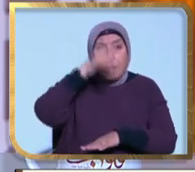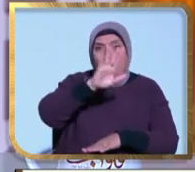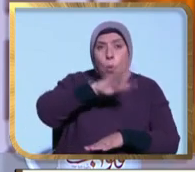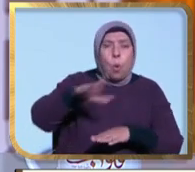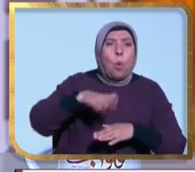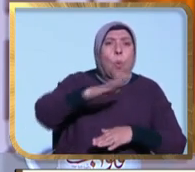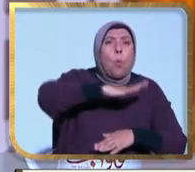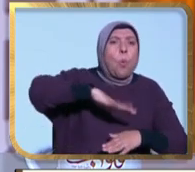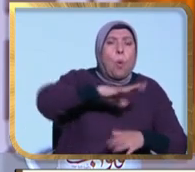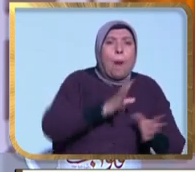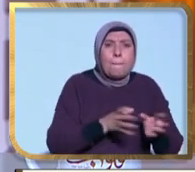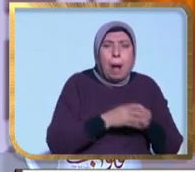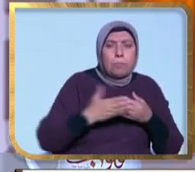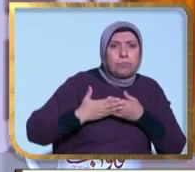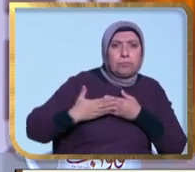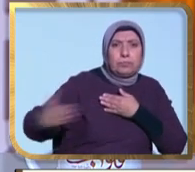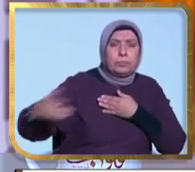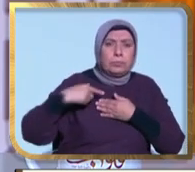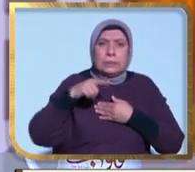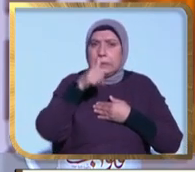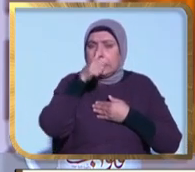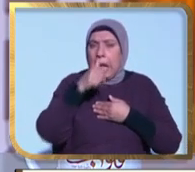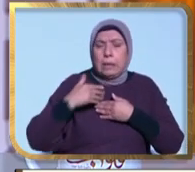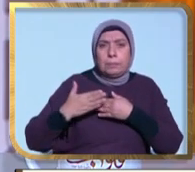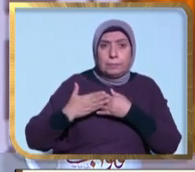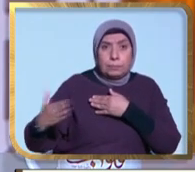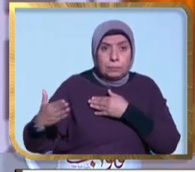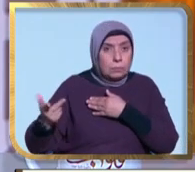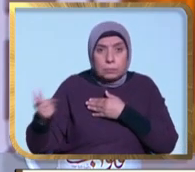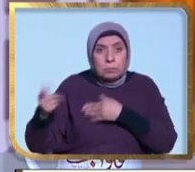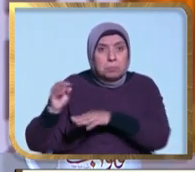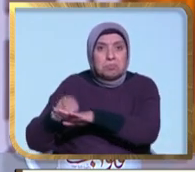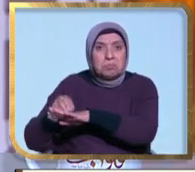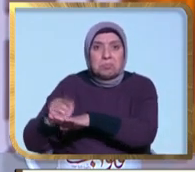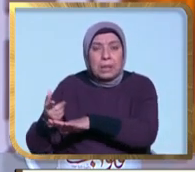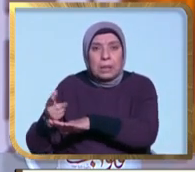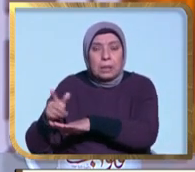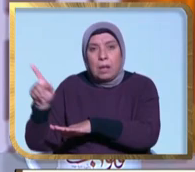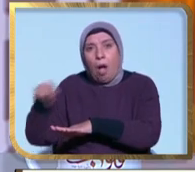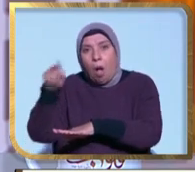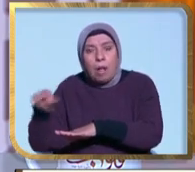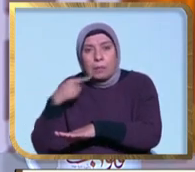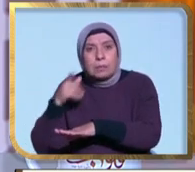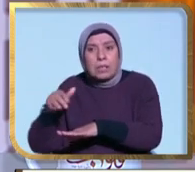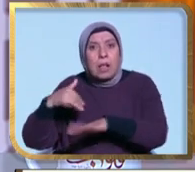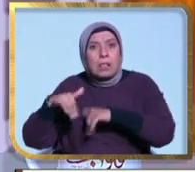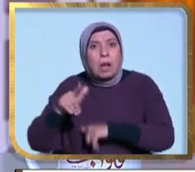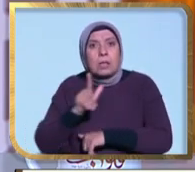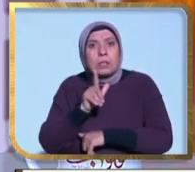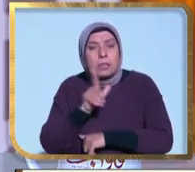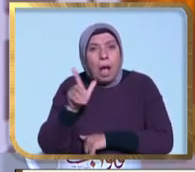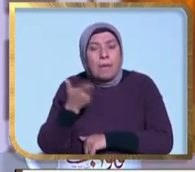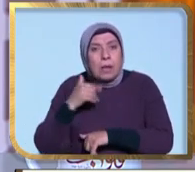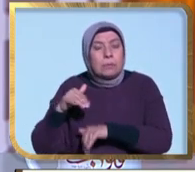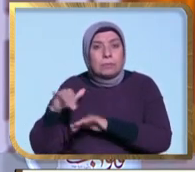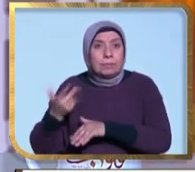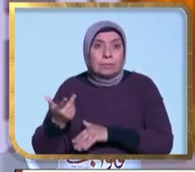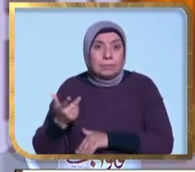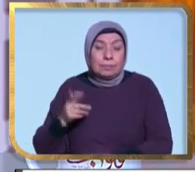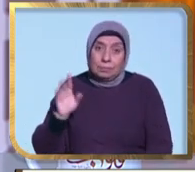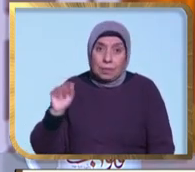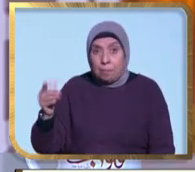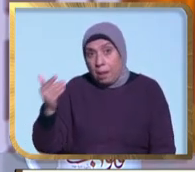في بعد كده اسم هو في بعد كده تخبط لو قصد اخوك اخوك ده الادرار بزوجته